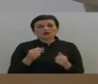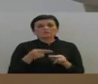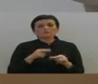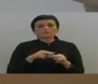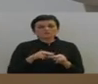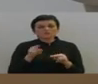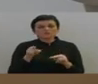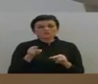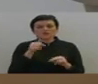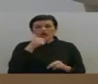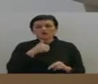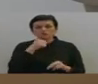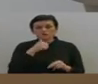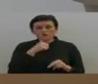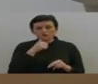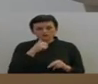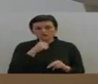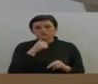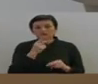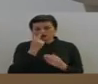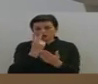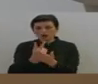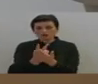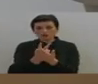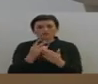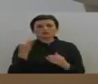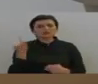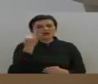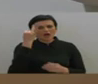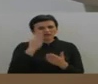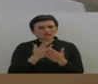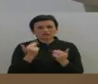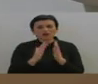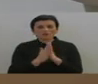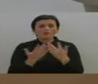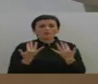პროდუქტის ექსპორტი თავისთავად ხადია საწყობს იმას, რომ დიდი არის დაინტერესება და მოთხოვნა.